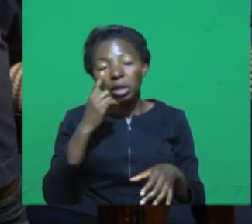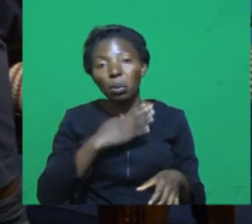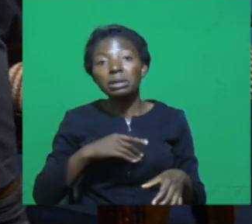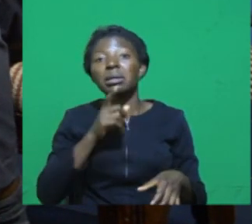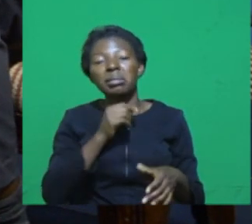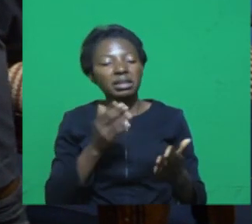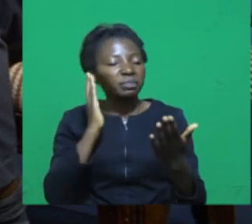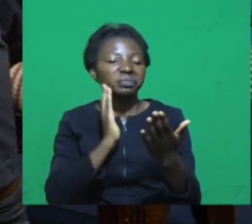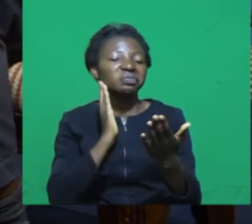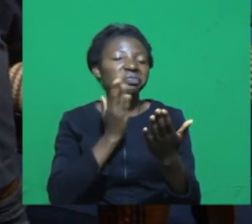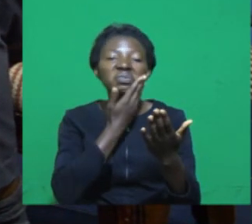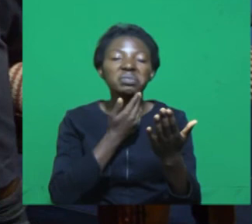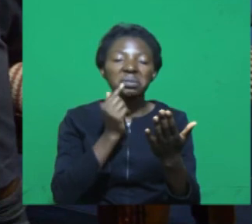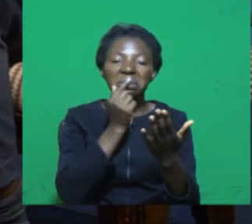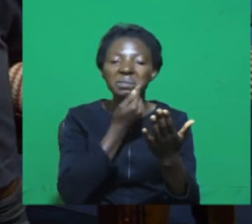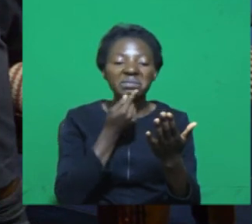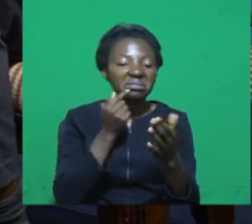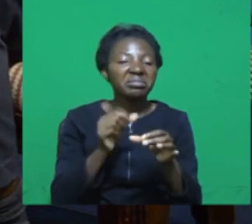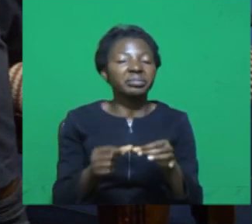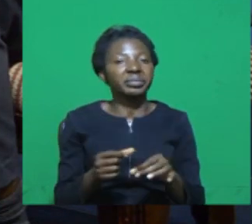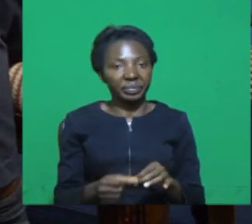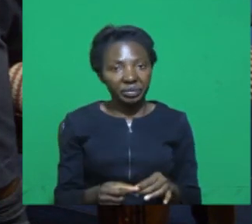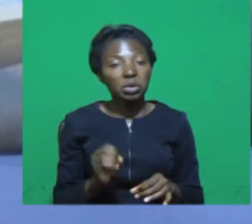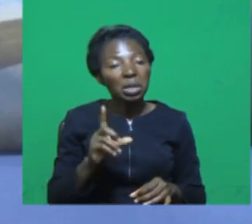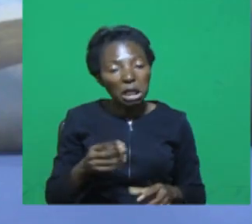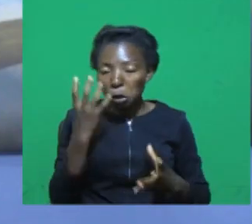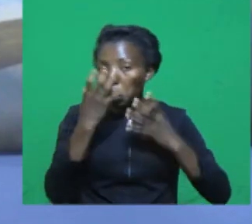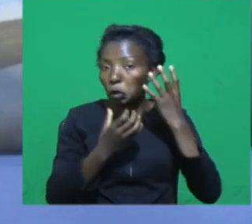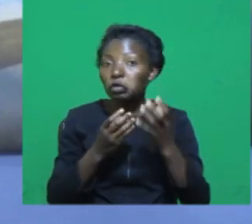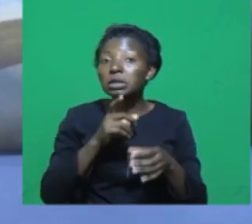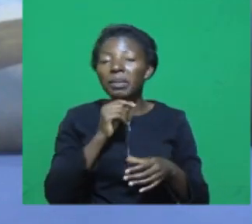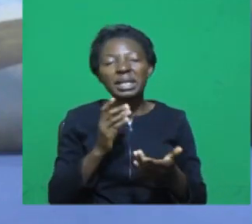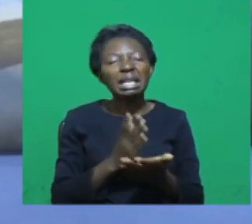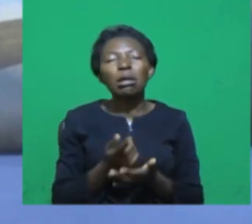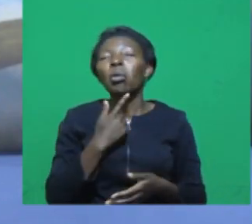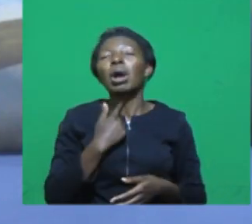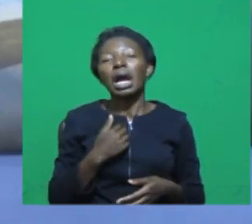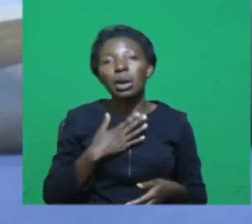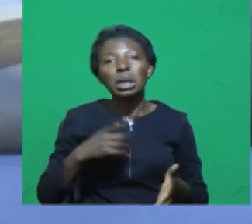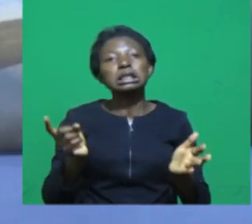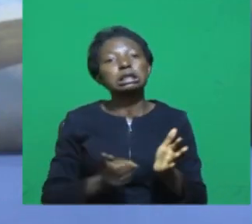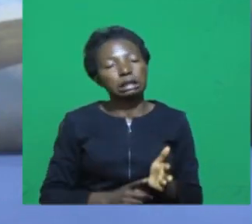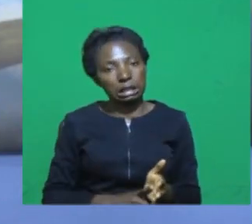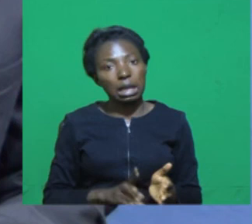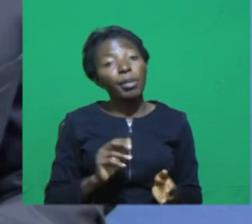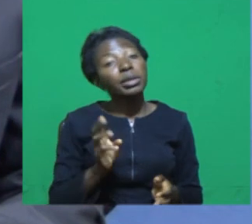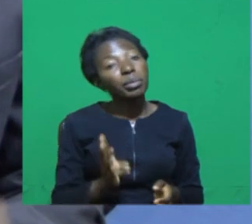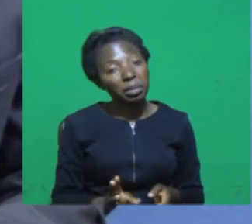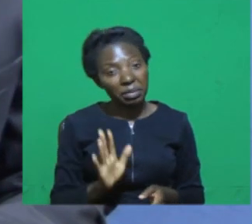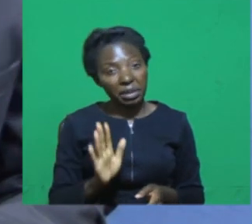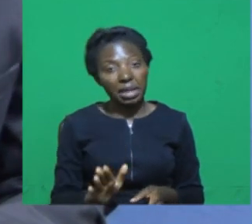ekuti kuzvipenda kuitira kuti zvidzimaidze vanhu vechirume. Unozada ndiri kuti kune